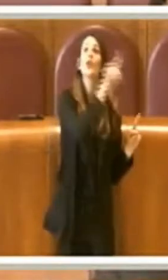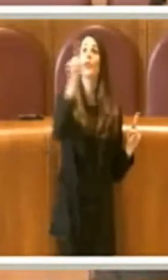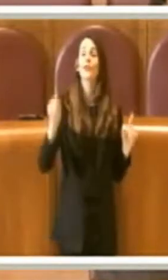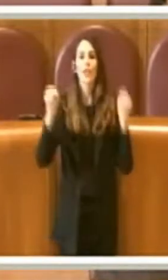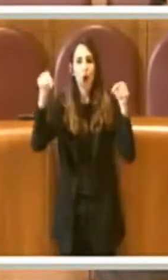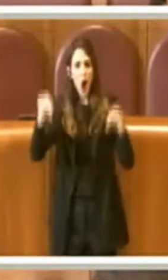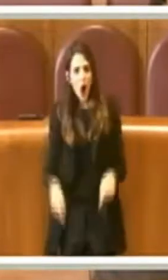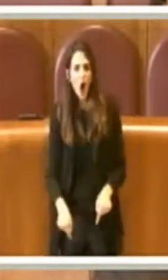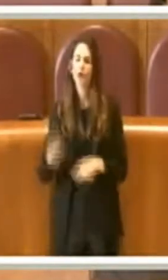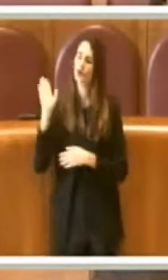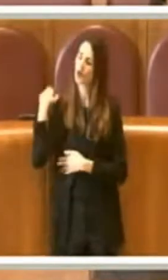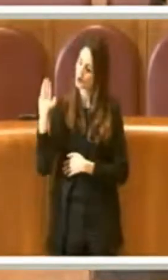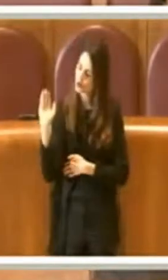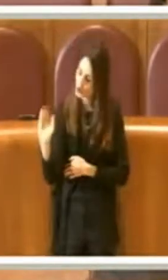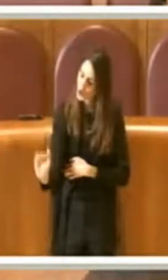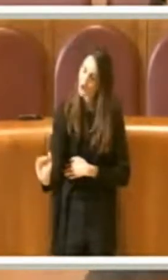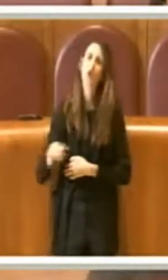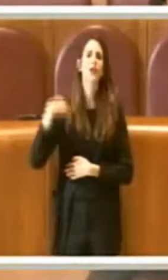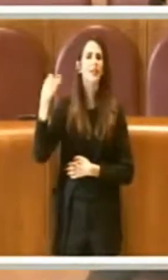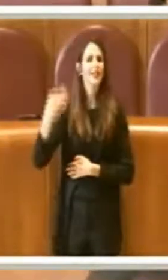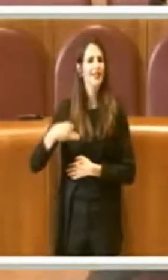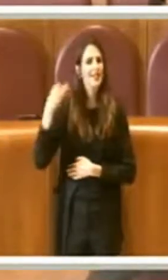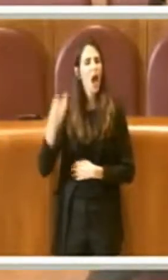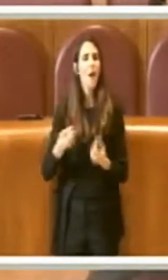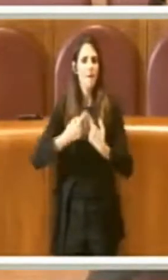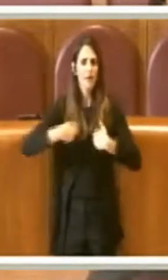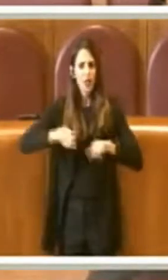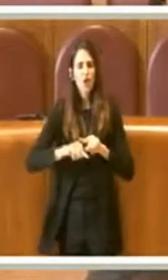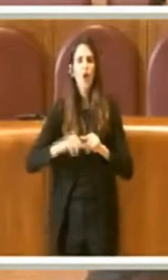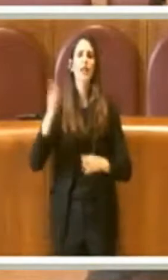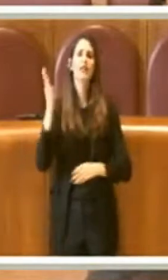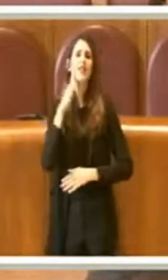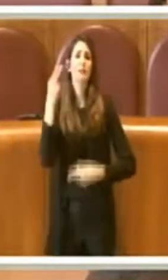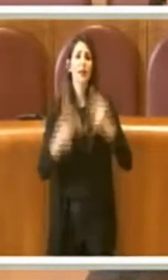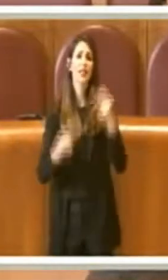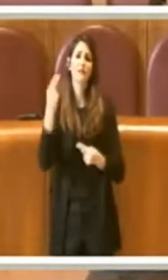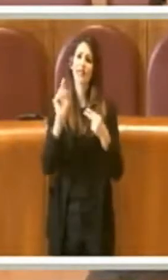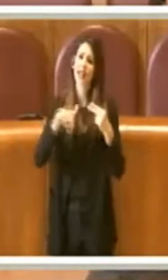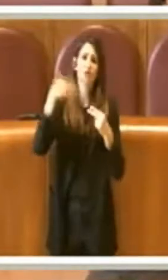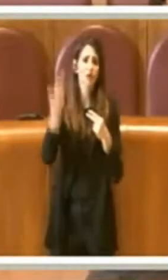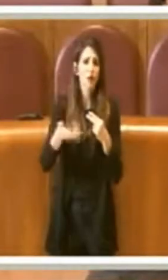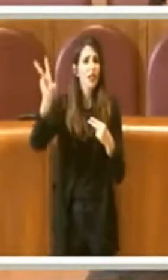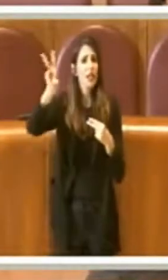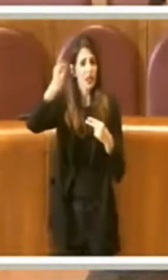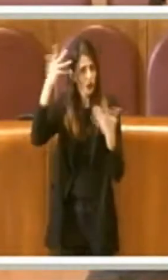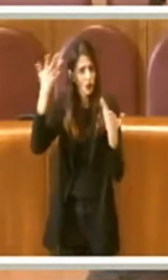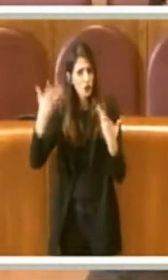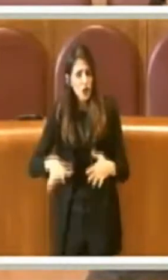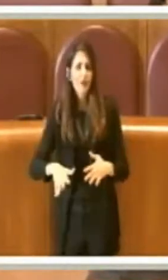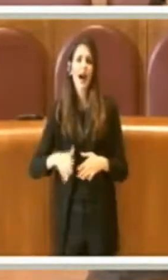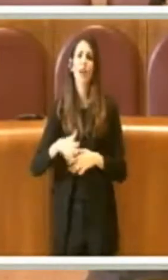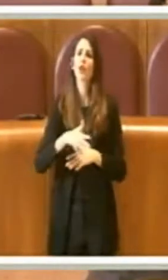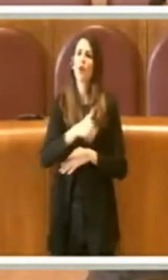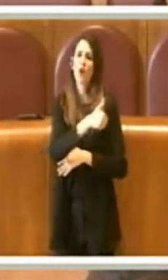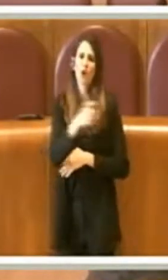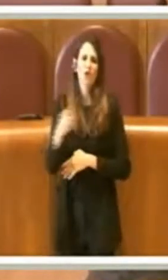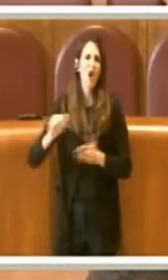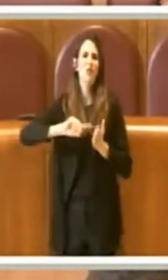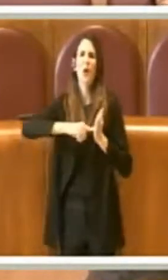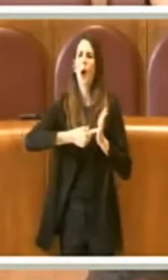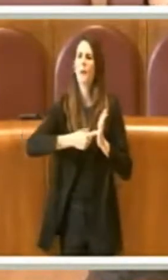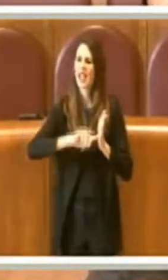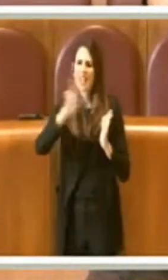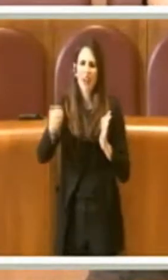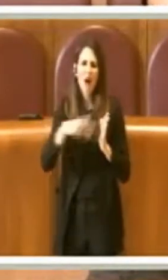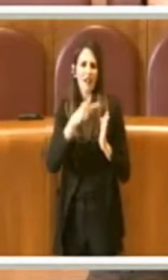cominciato costantemente, continuamente, a riconoscere debiti fuori bilancio, centinaia di milioni lasciati dalle precedenti